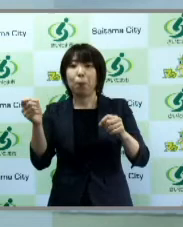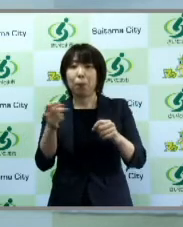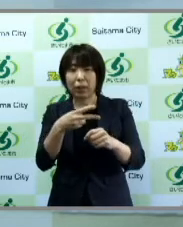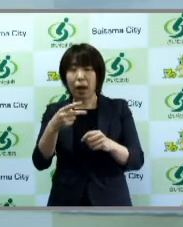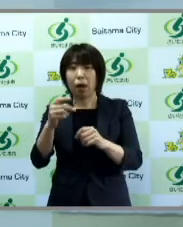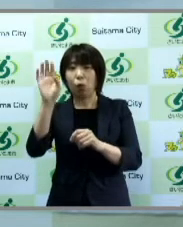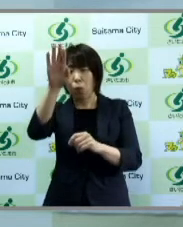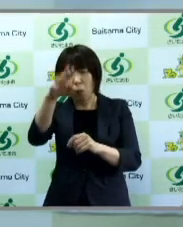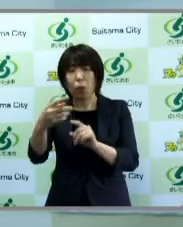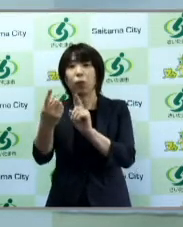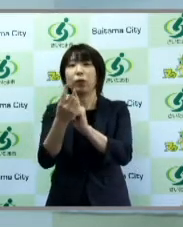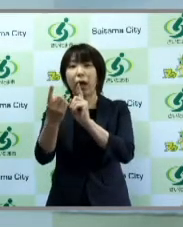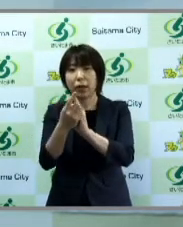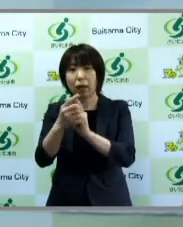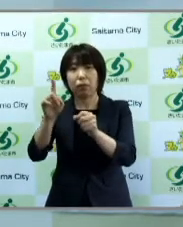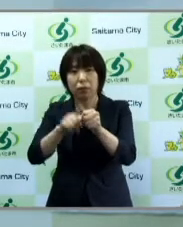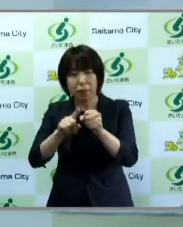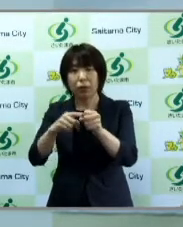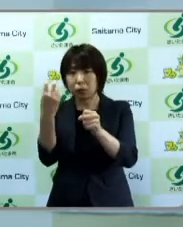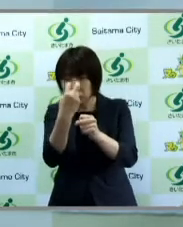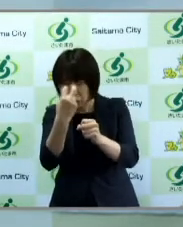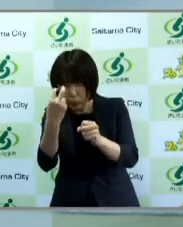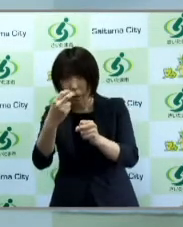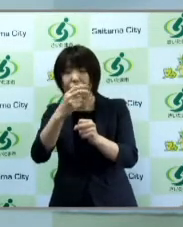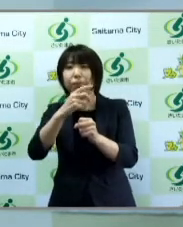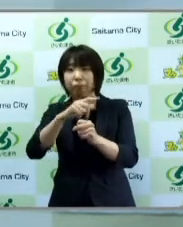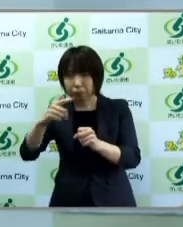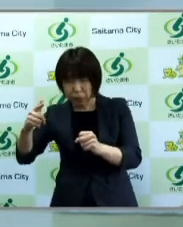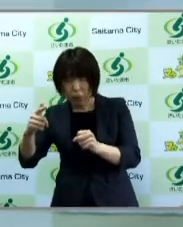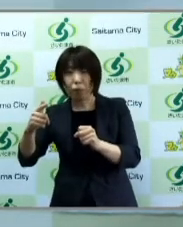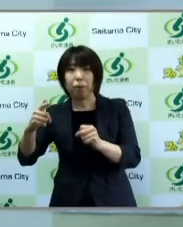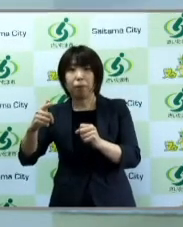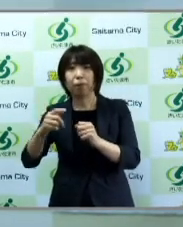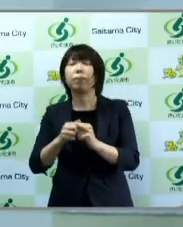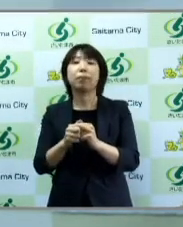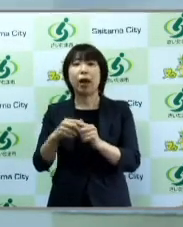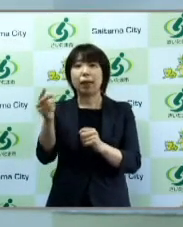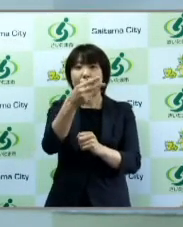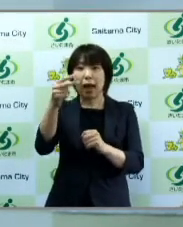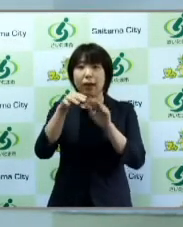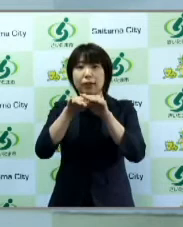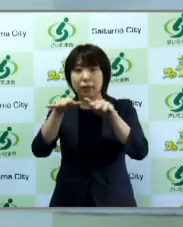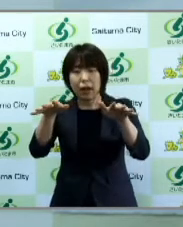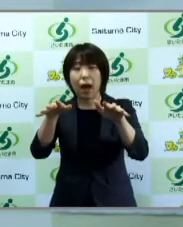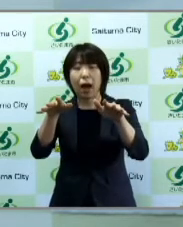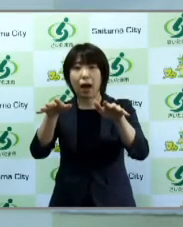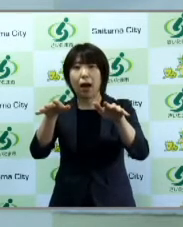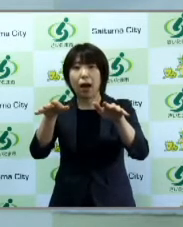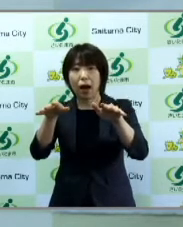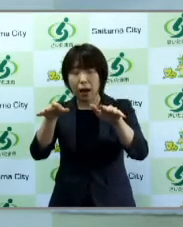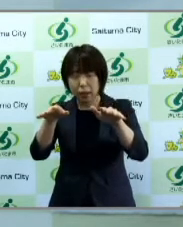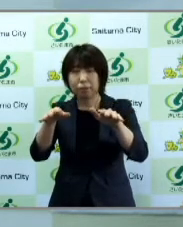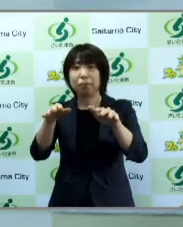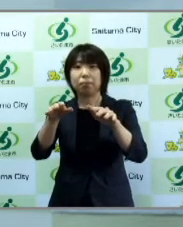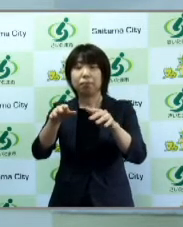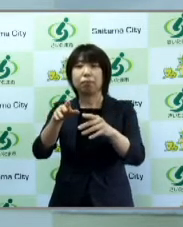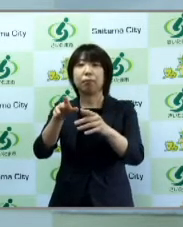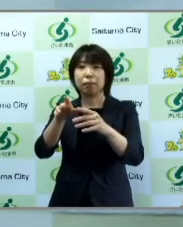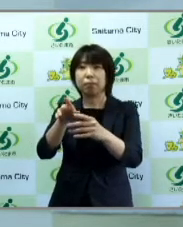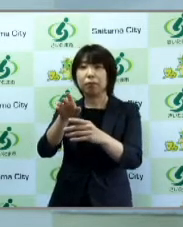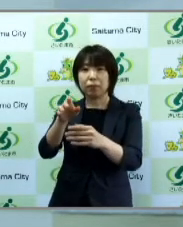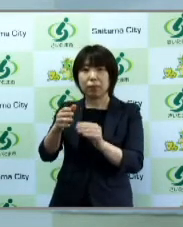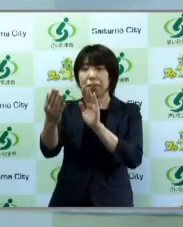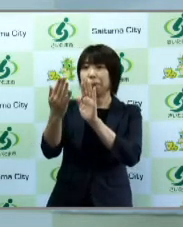制強化、クラスター対策などを進めるとともに、第2波の到来に備えるための体制強化を行うものでござい